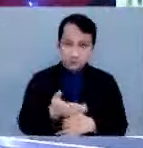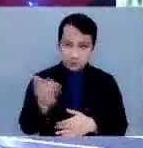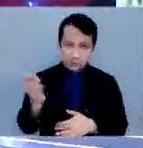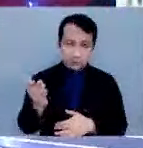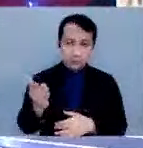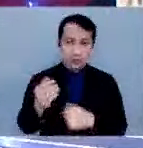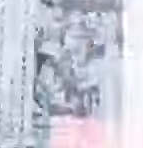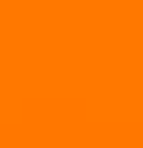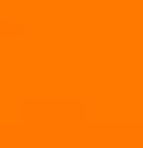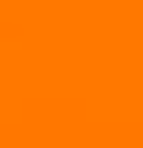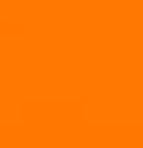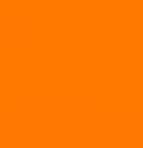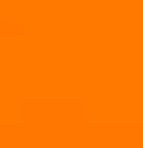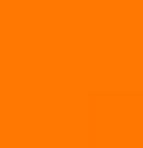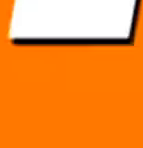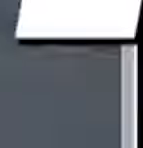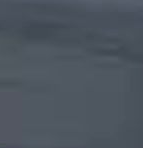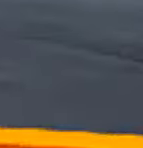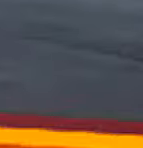mamaya.